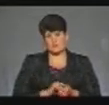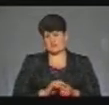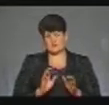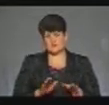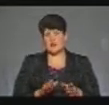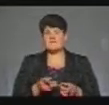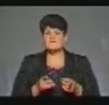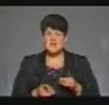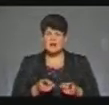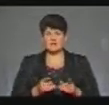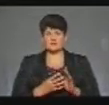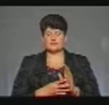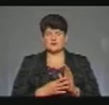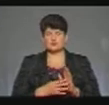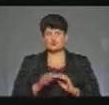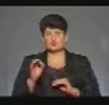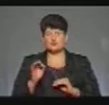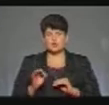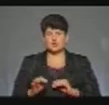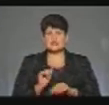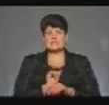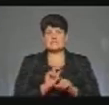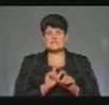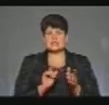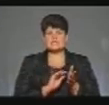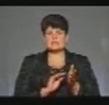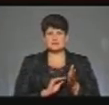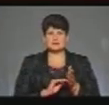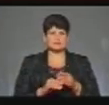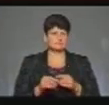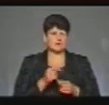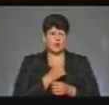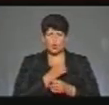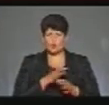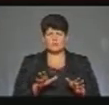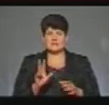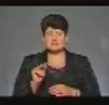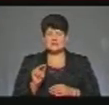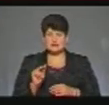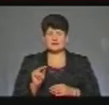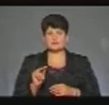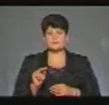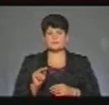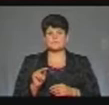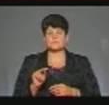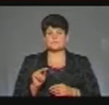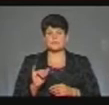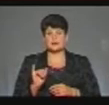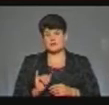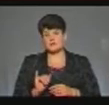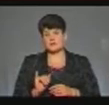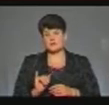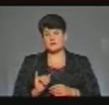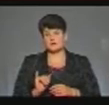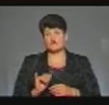реальності в 90, мабуть, відсотках на станції записували любі цифри в папери, або ще й пізніше. Ось. І